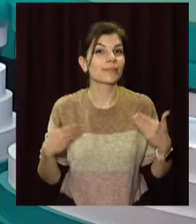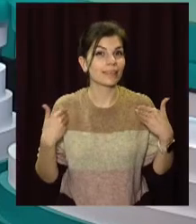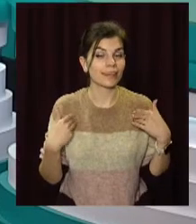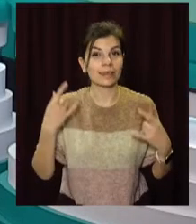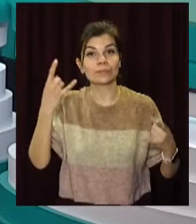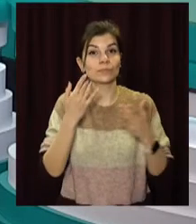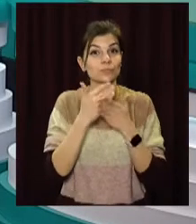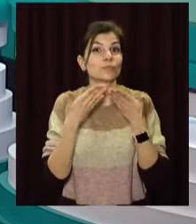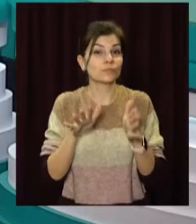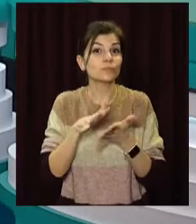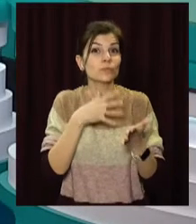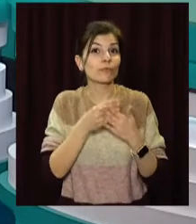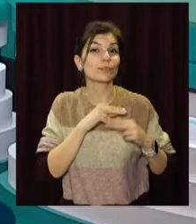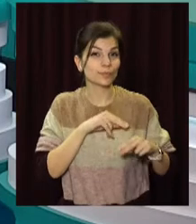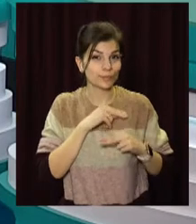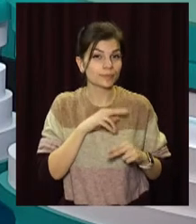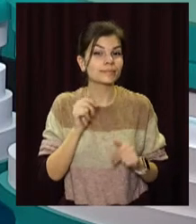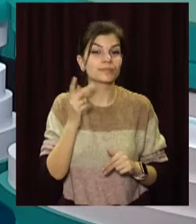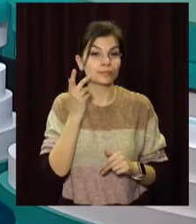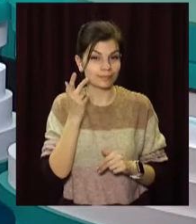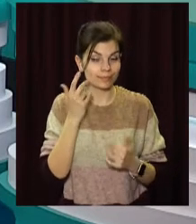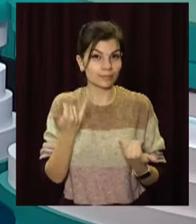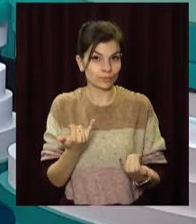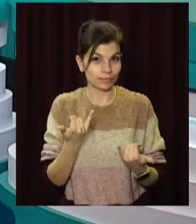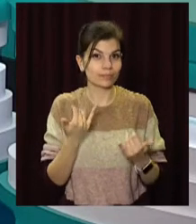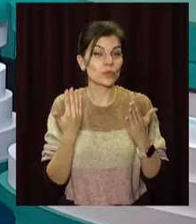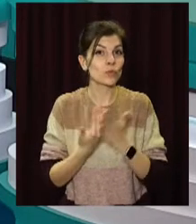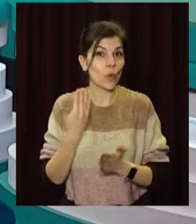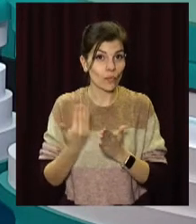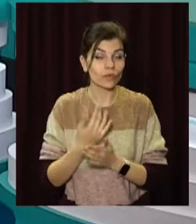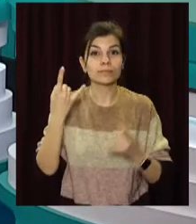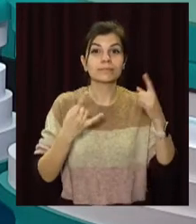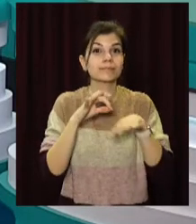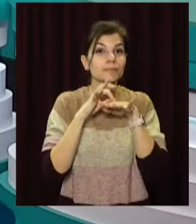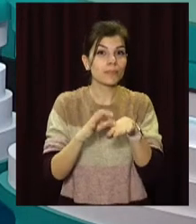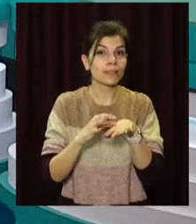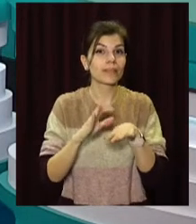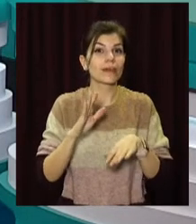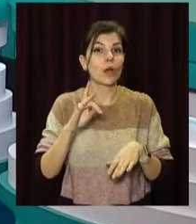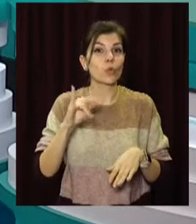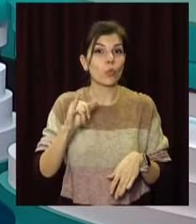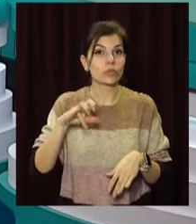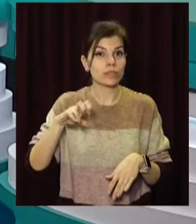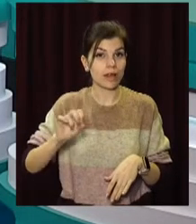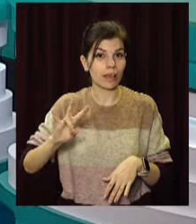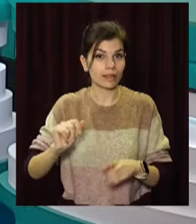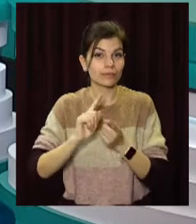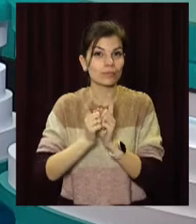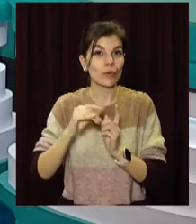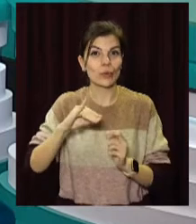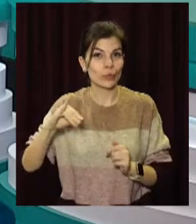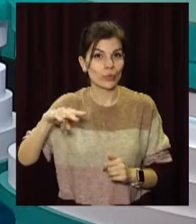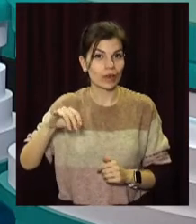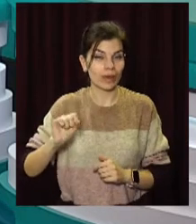Вітаю! Відкритий продовжує свою роботу і, як завжди, о цій порі новини. У студії для вас працюють Руслана Козиряцька та